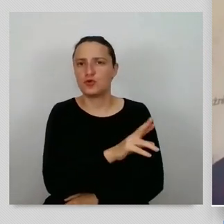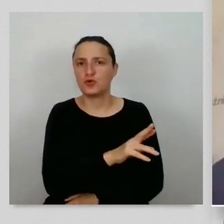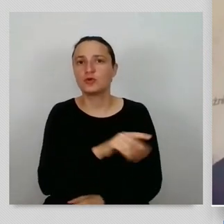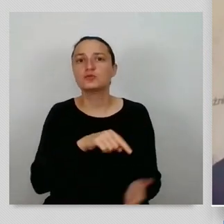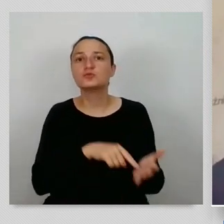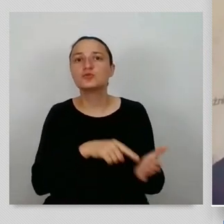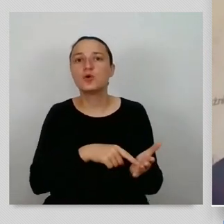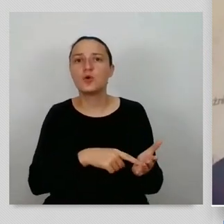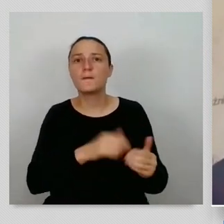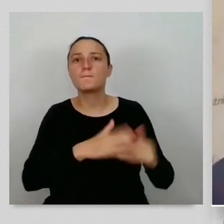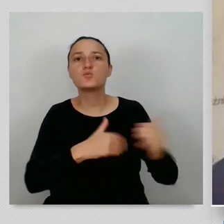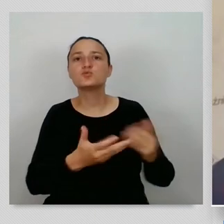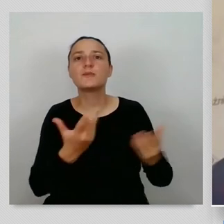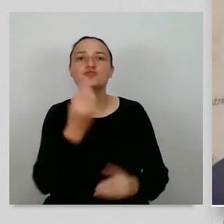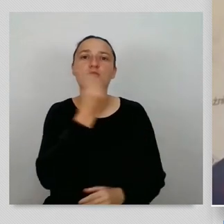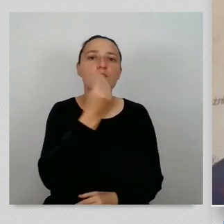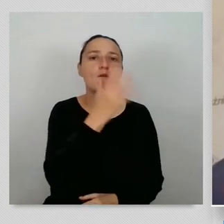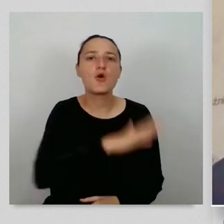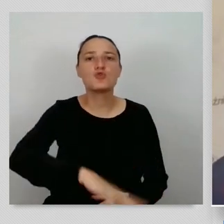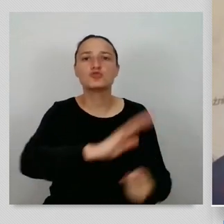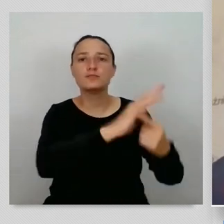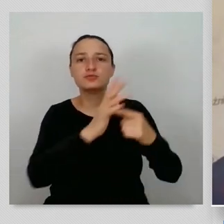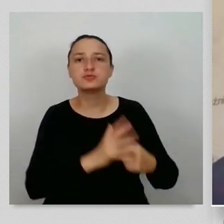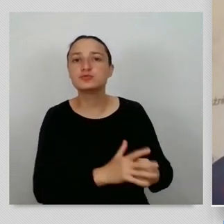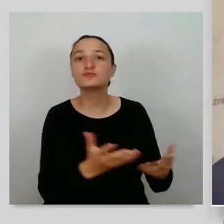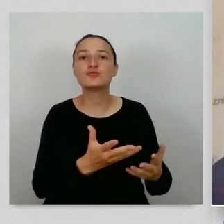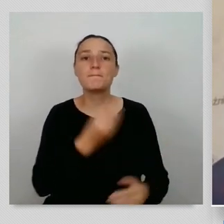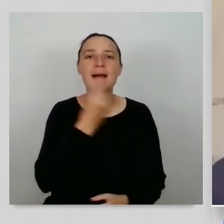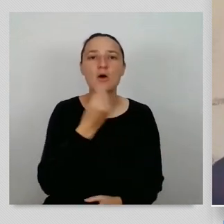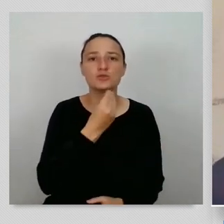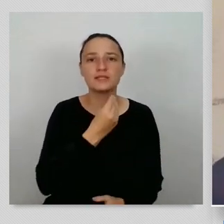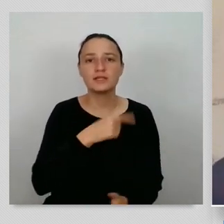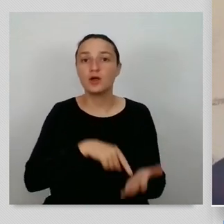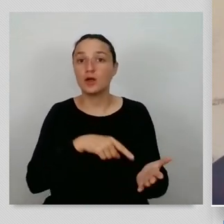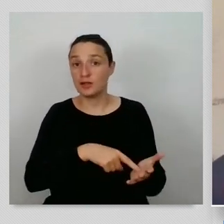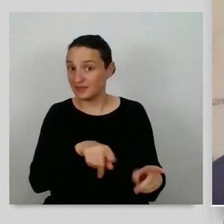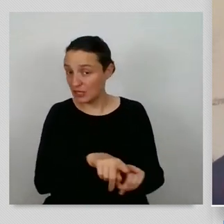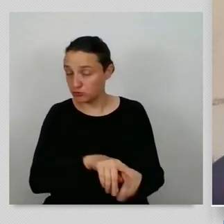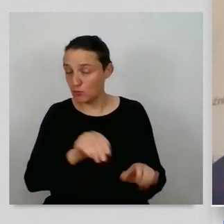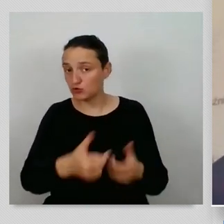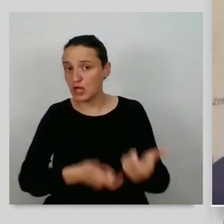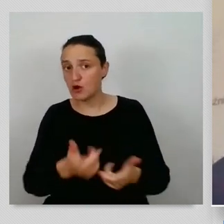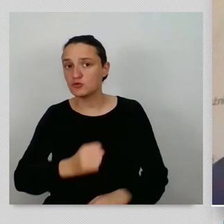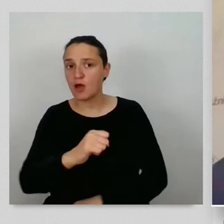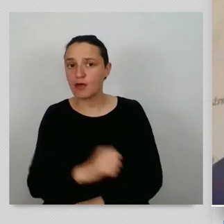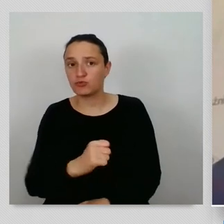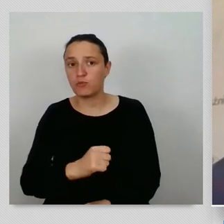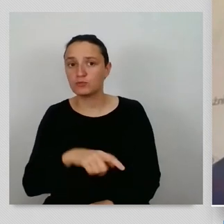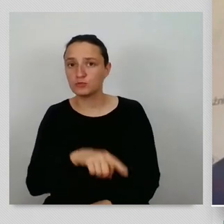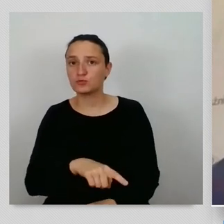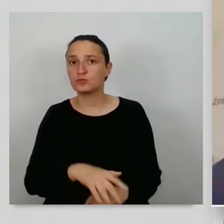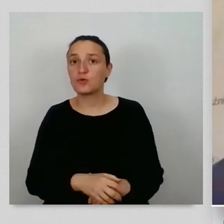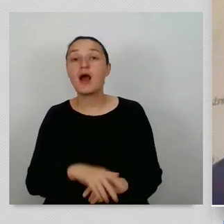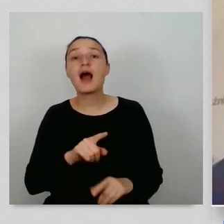budujemy na Bałtyku i potencjalne lokalizacje dużej energetyki atomowej też tam są, a możliwości